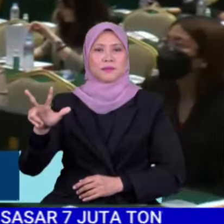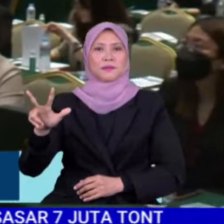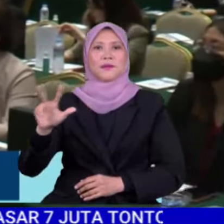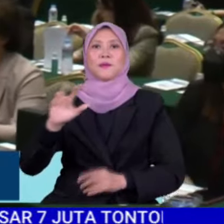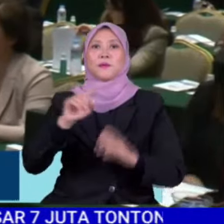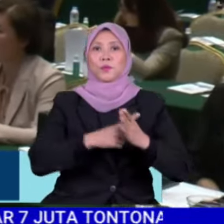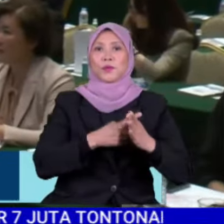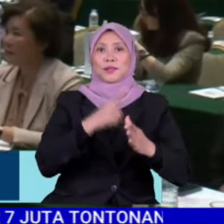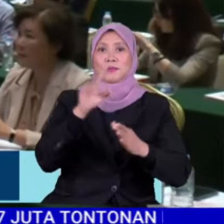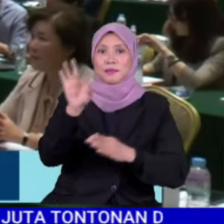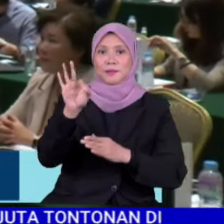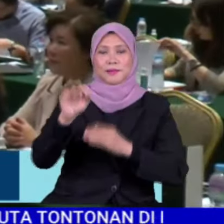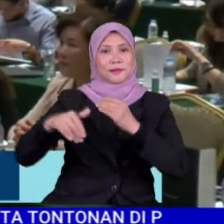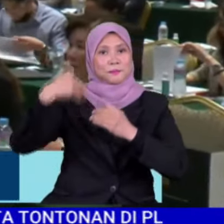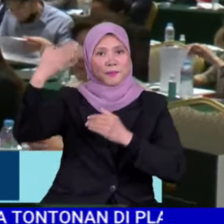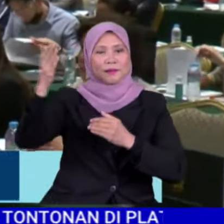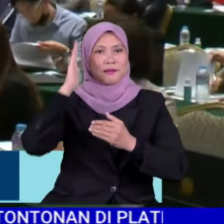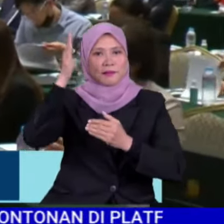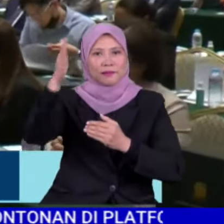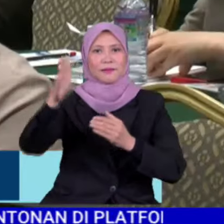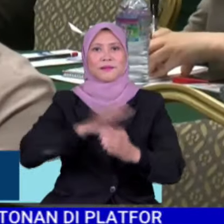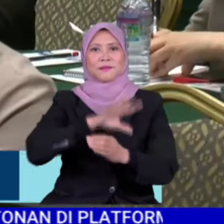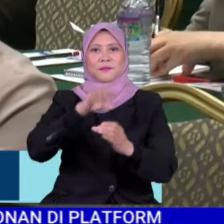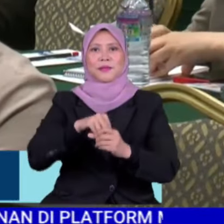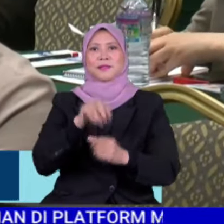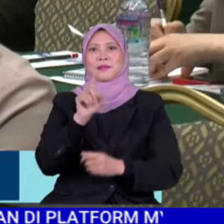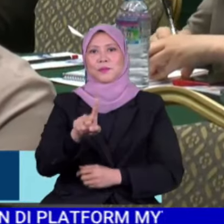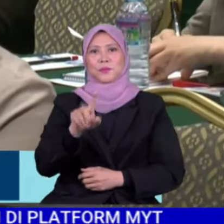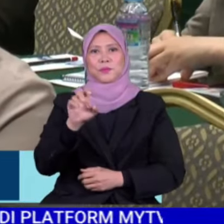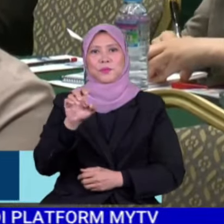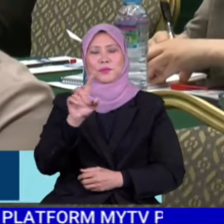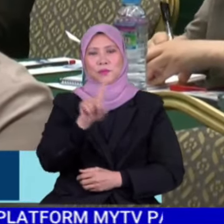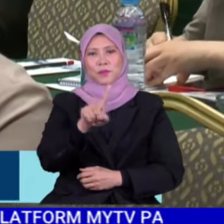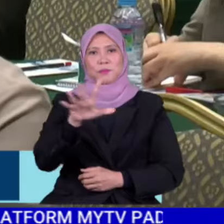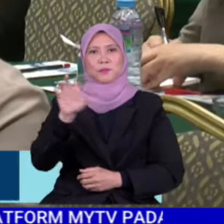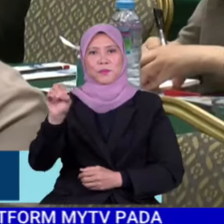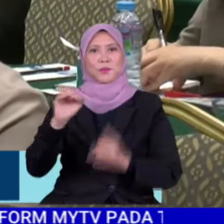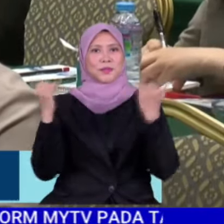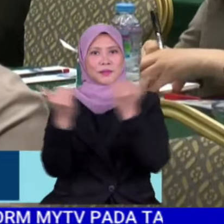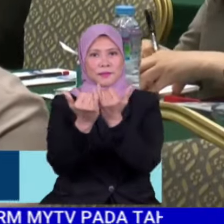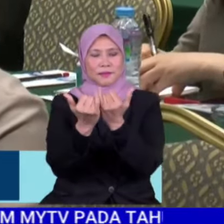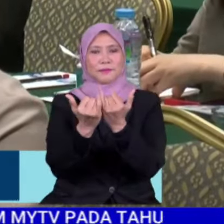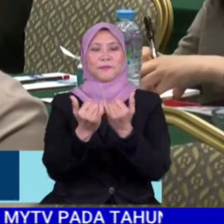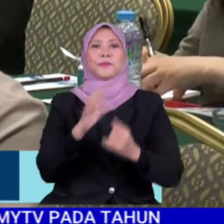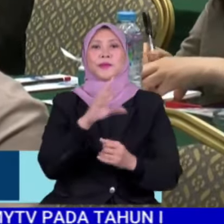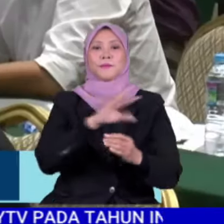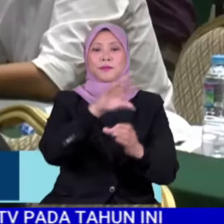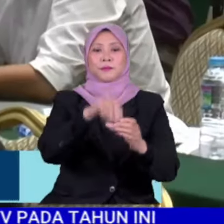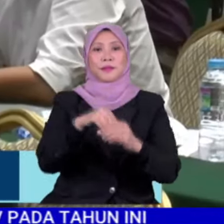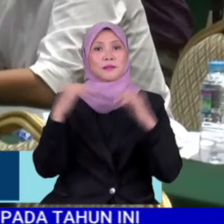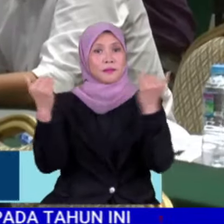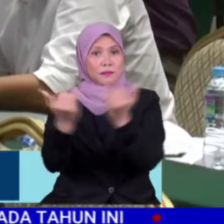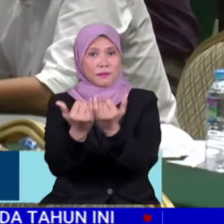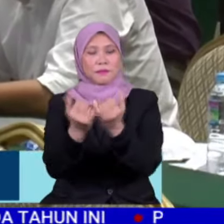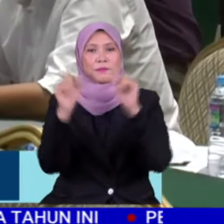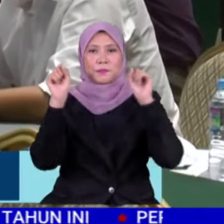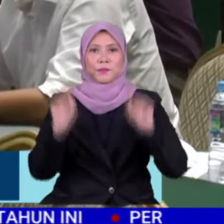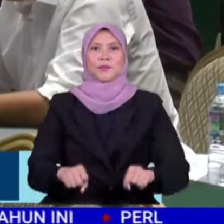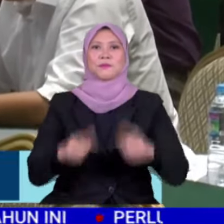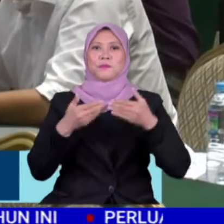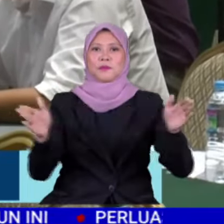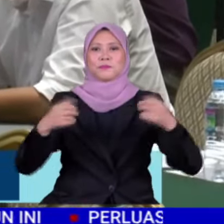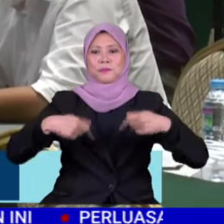pada September depan di Nanning itu bakal melibatkan 150 syarikat tempatan. Penglibatan syarikat tempatan juga mampu